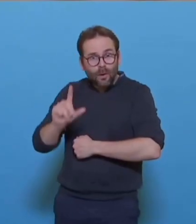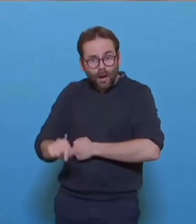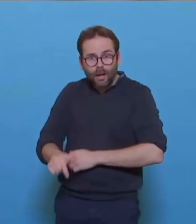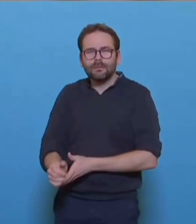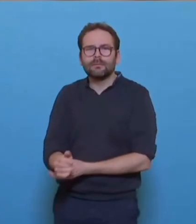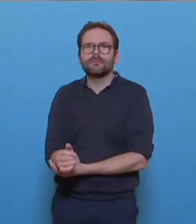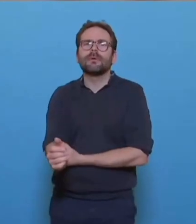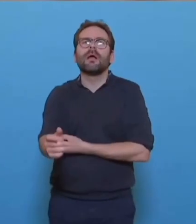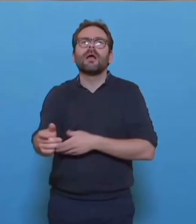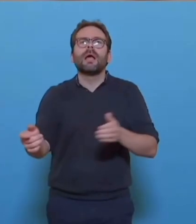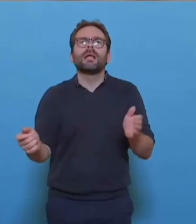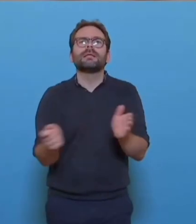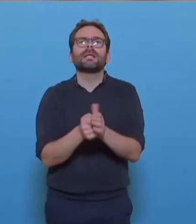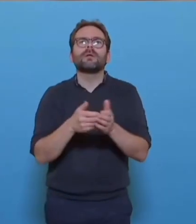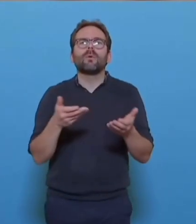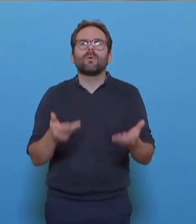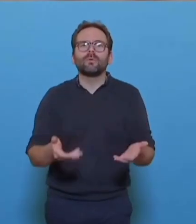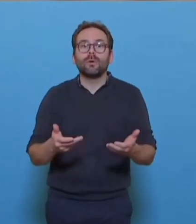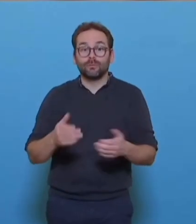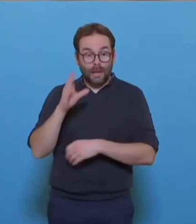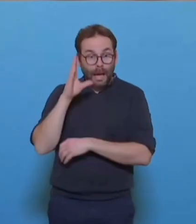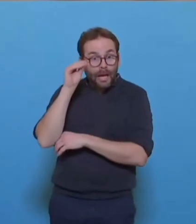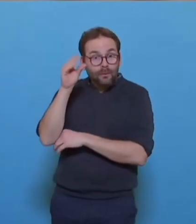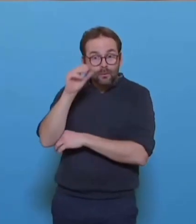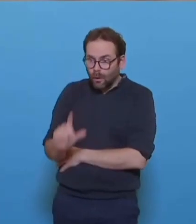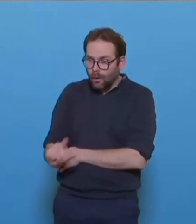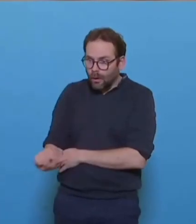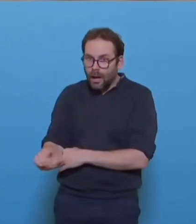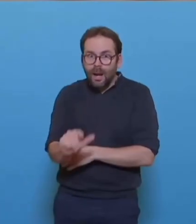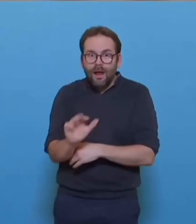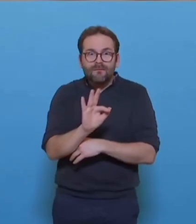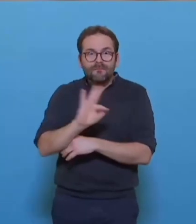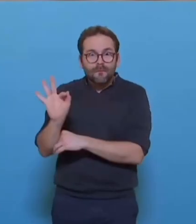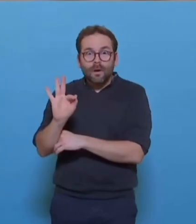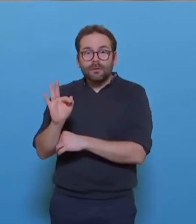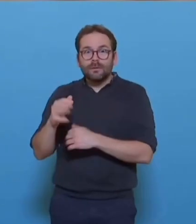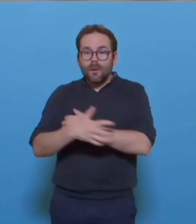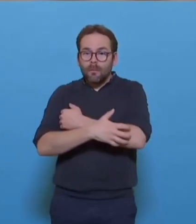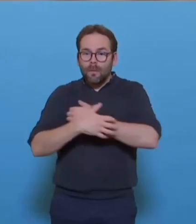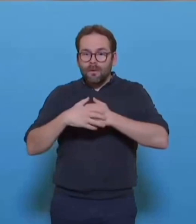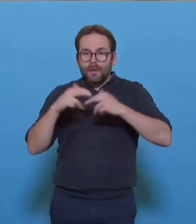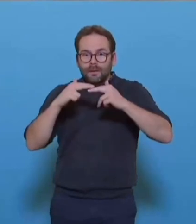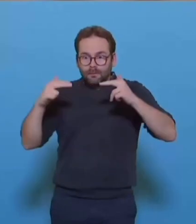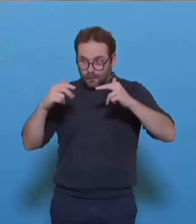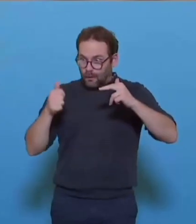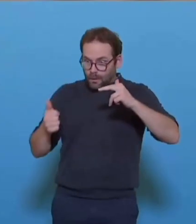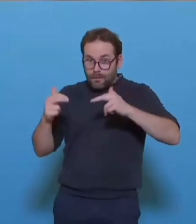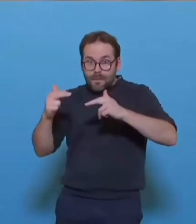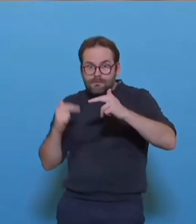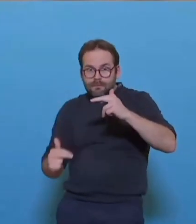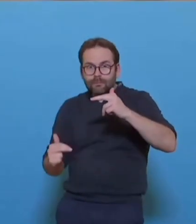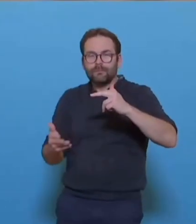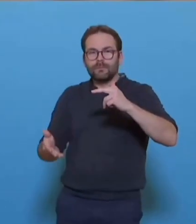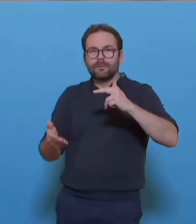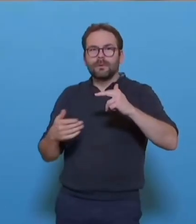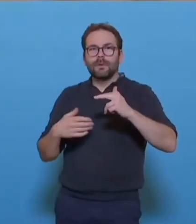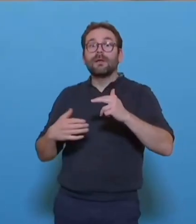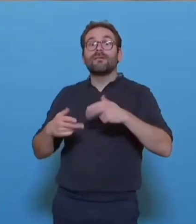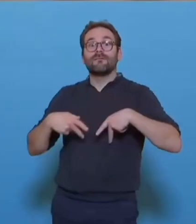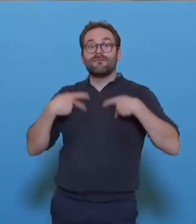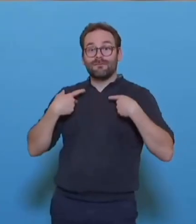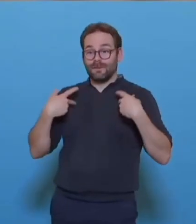Aujourd'hui, une part significative des étudiants et étudiantes en France vit sur le seuil de pauvreté. La hausse du coût de la